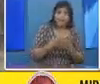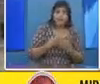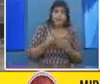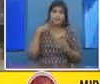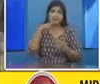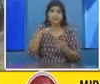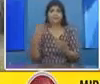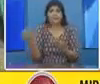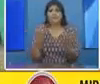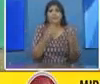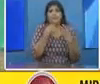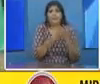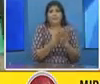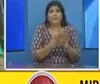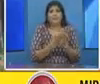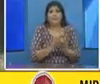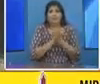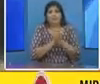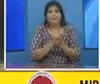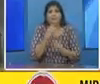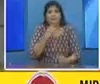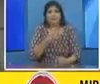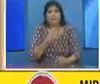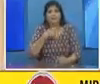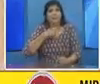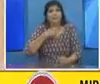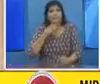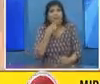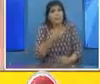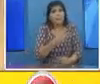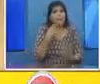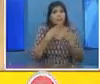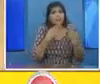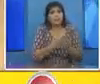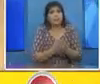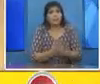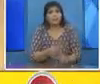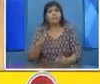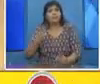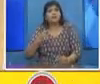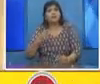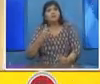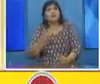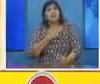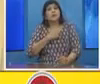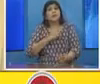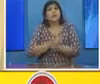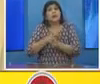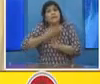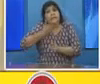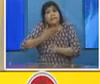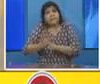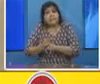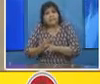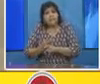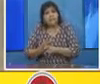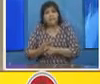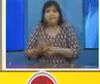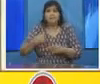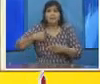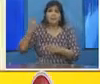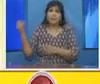आकर्षित कर लिया। साथियों, हमारे यहाँ कहा जाता है स्वभावम न